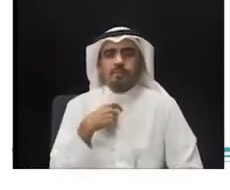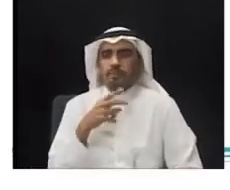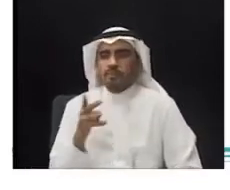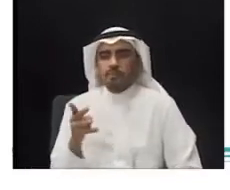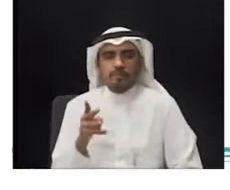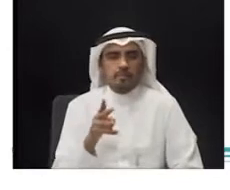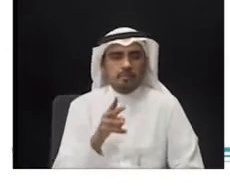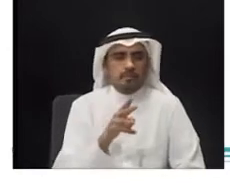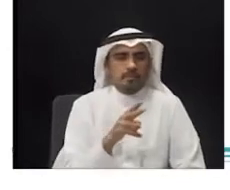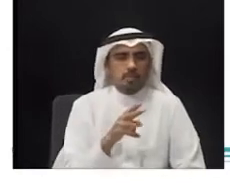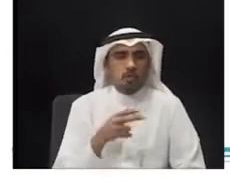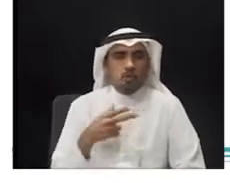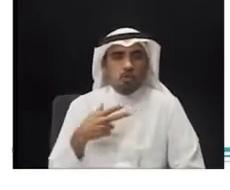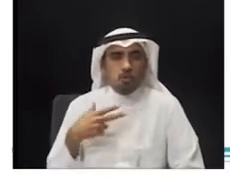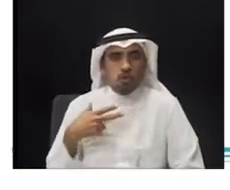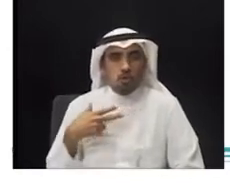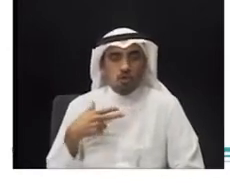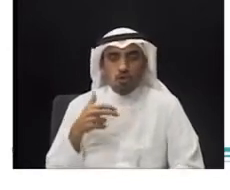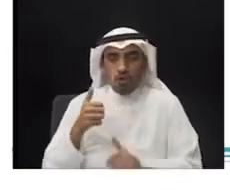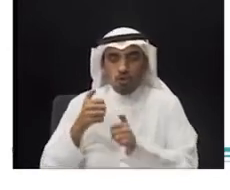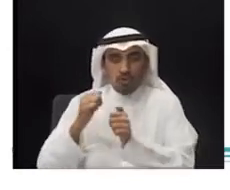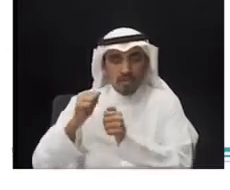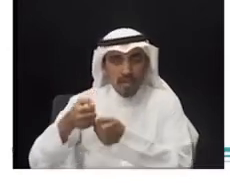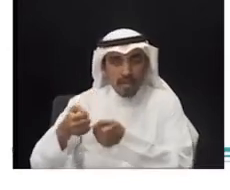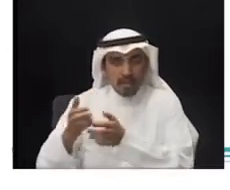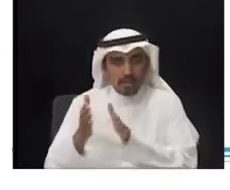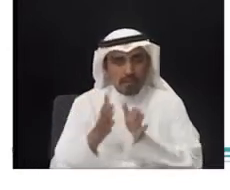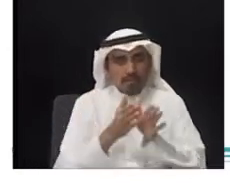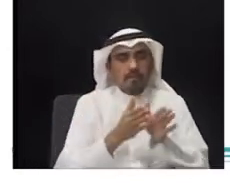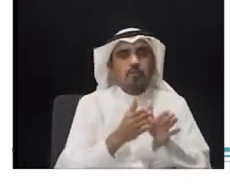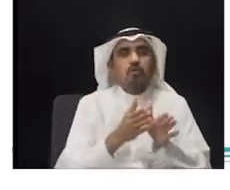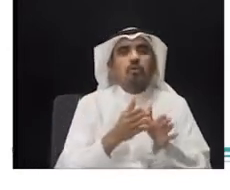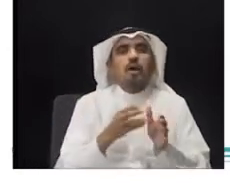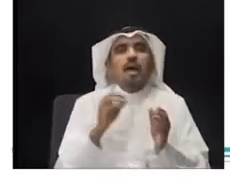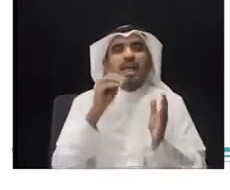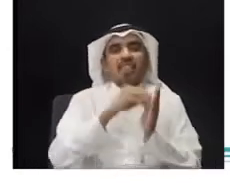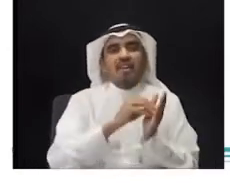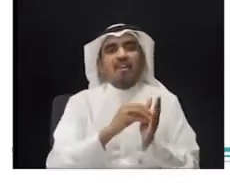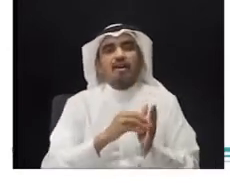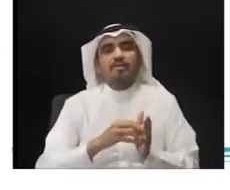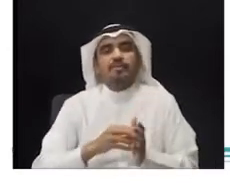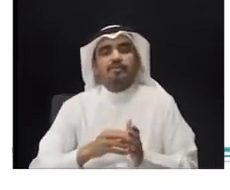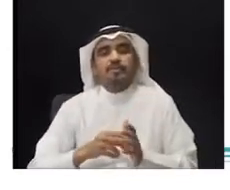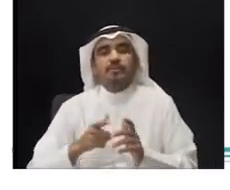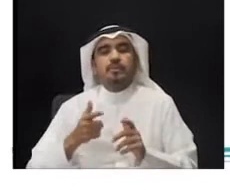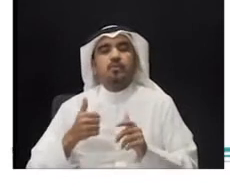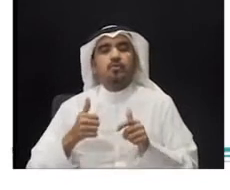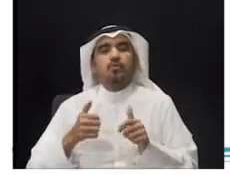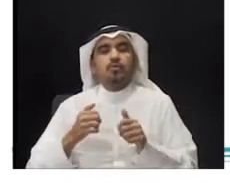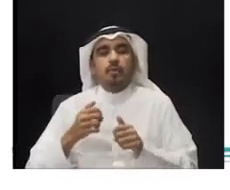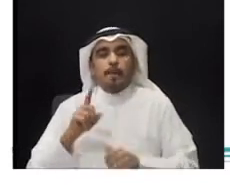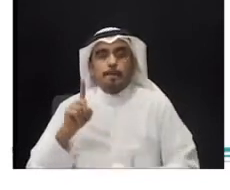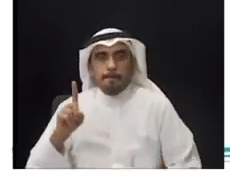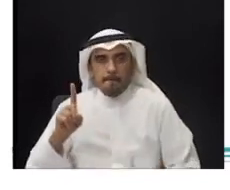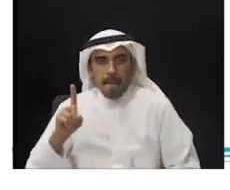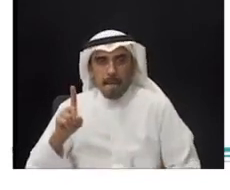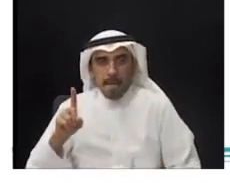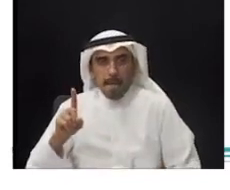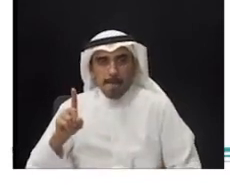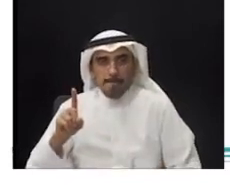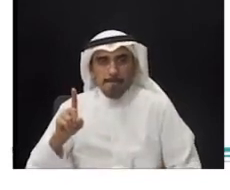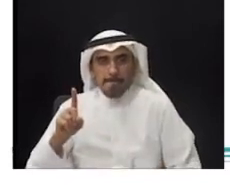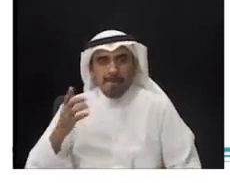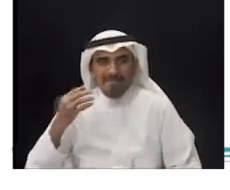أمامنا الشكل، سنقارن جر الاسم بحروف الجر وجره بالإضافة. حروف الجر وهي